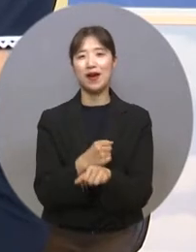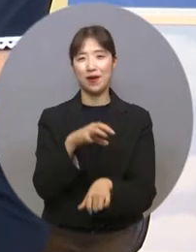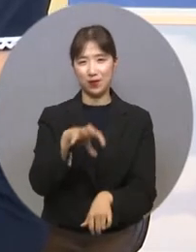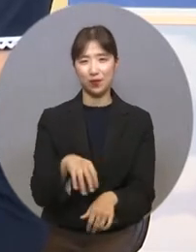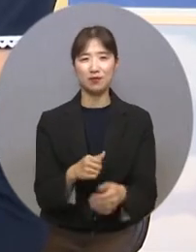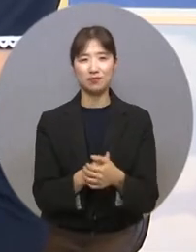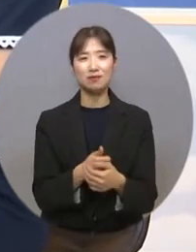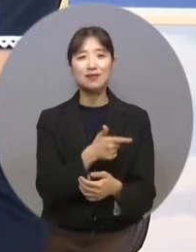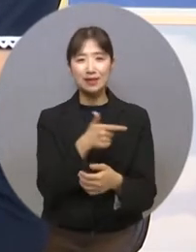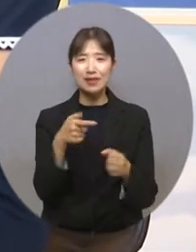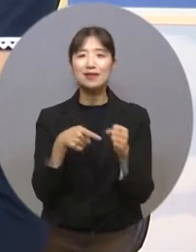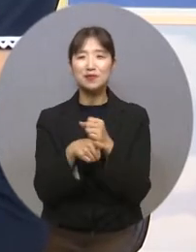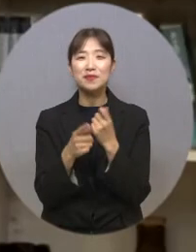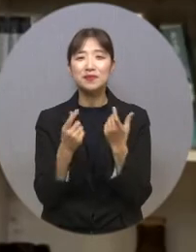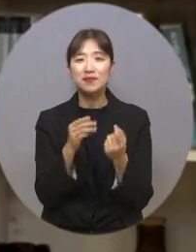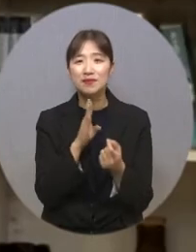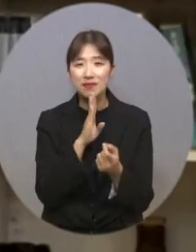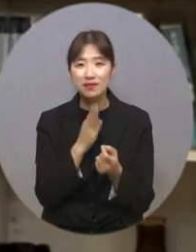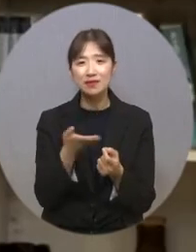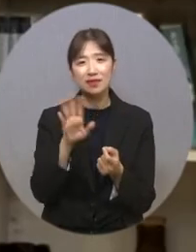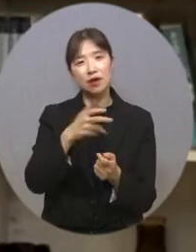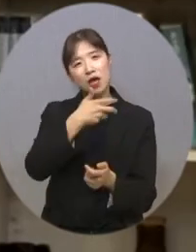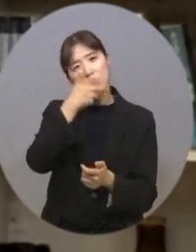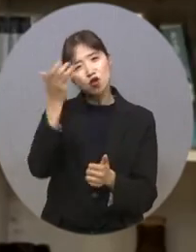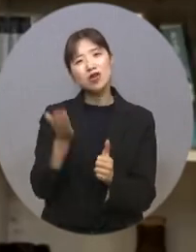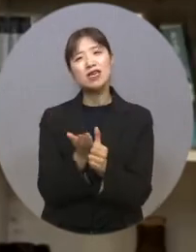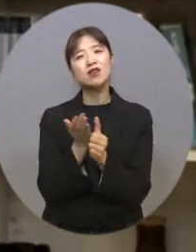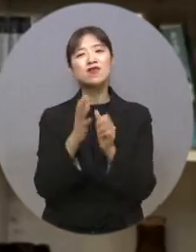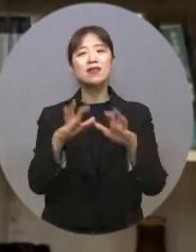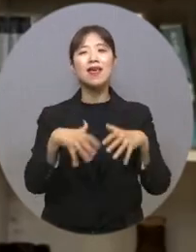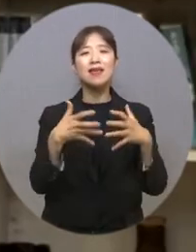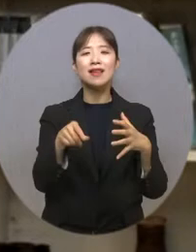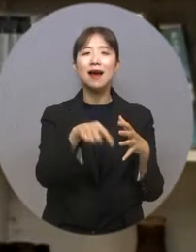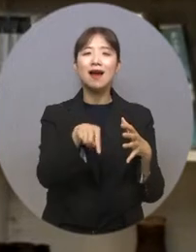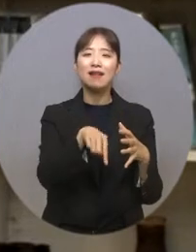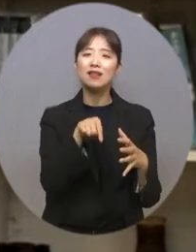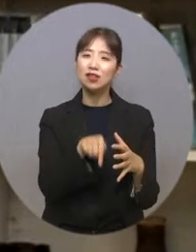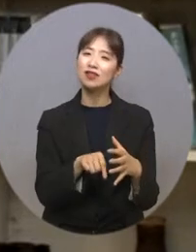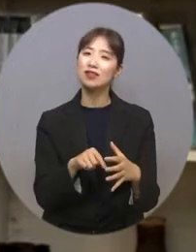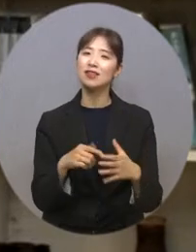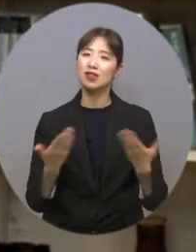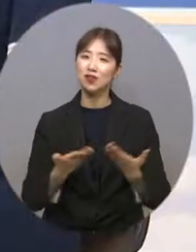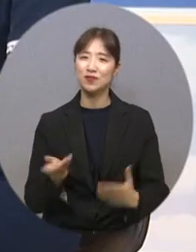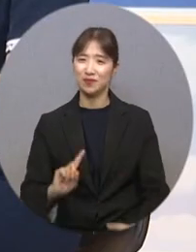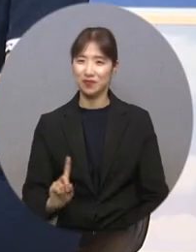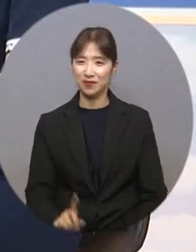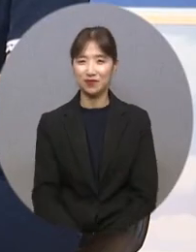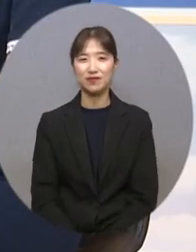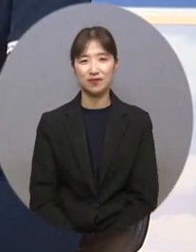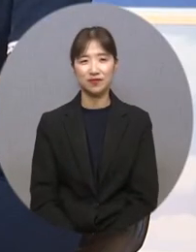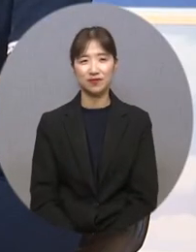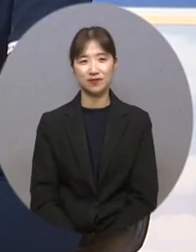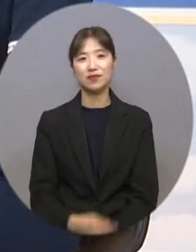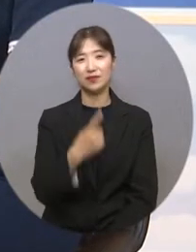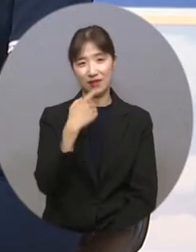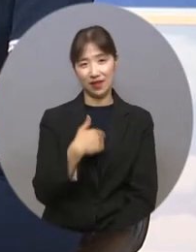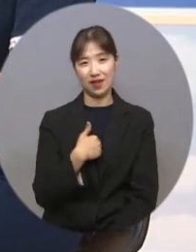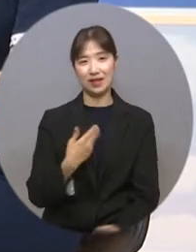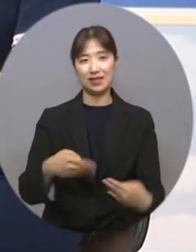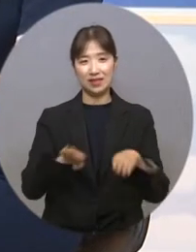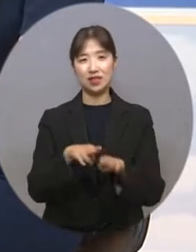큰 의미로서는 그렇지만 꿈을 키우는 세상에서의 직업 재활 어떻게 이루어지고 있을까요? 꿈을 키우는